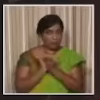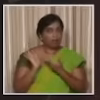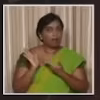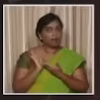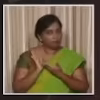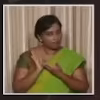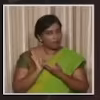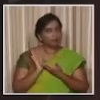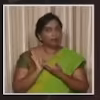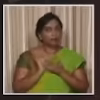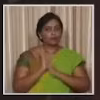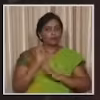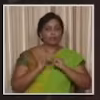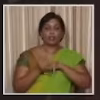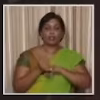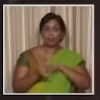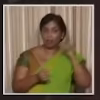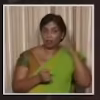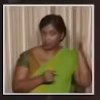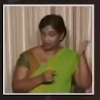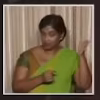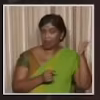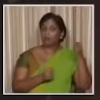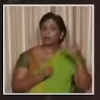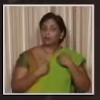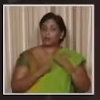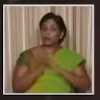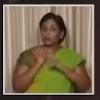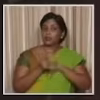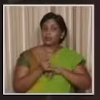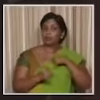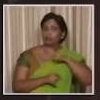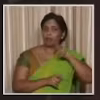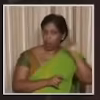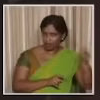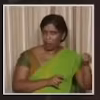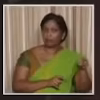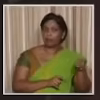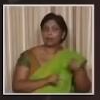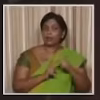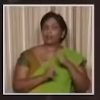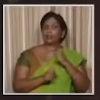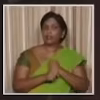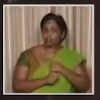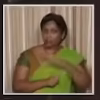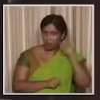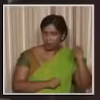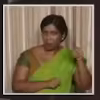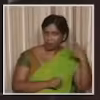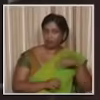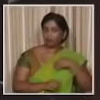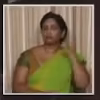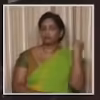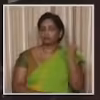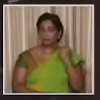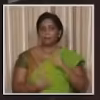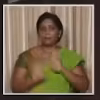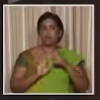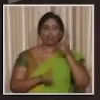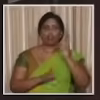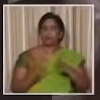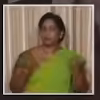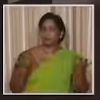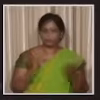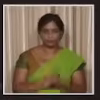තියෙනවනම් ඒ පිළිබඳ අමාත්‍යාංශයේ ලේකම්තුමයි ඉන්නවා මම අමාත්‍යාංශයේ නිලධාරිකෙන් ඇහුවා අධ්‍යක්ෂ ජෙනරාල්තුමාගෙන් මම අහලා මේක කතා කරන්නේ පාලක මණ්ඩල අනුමැතියක්